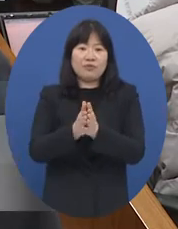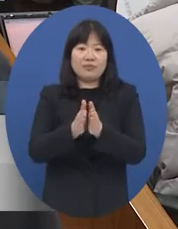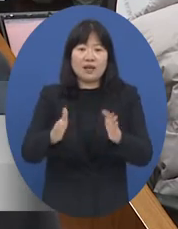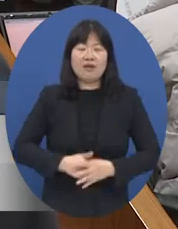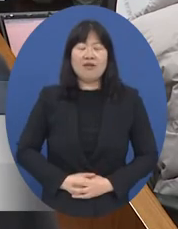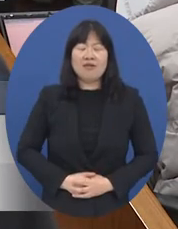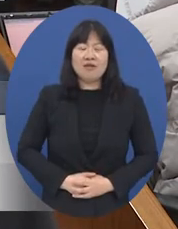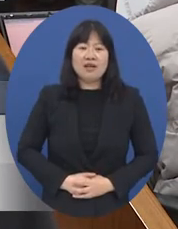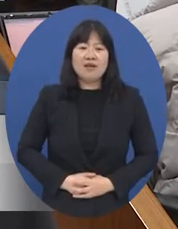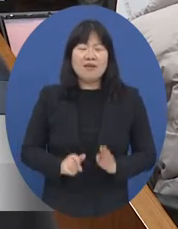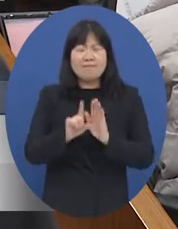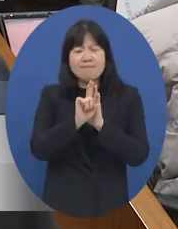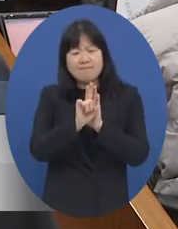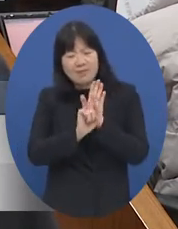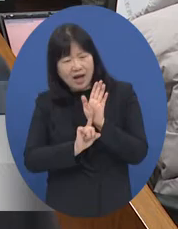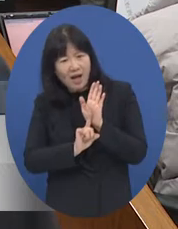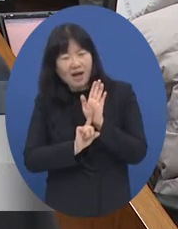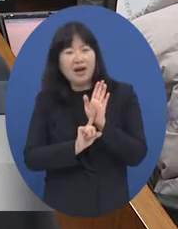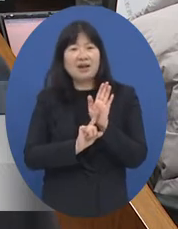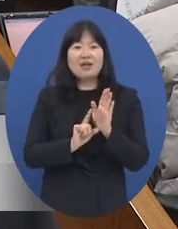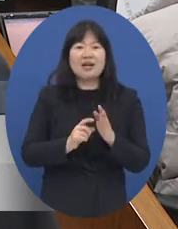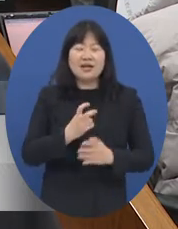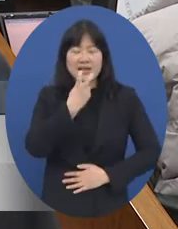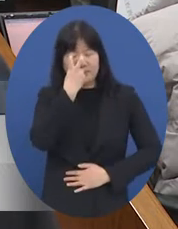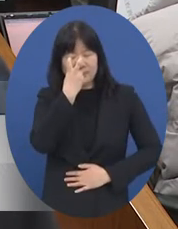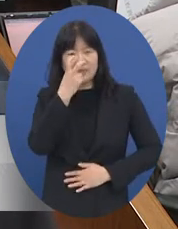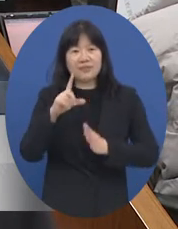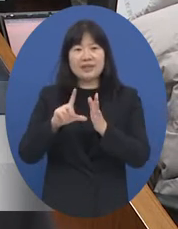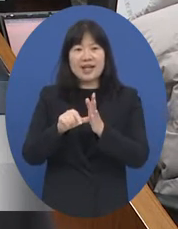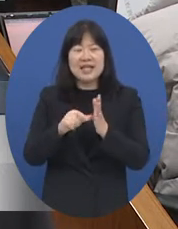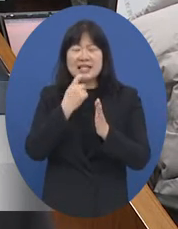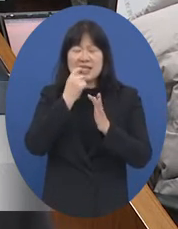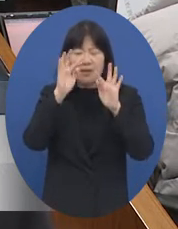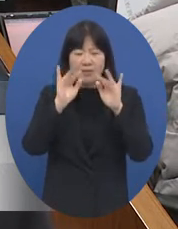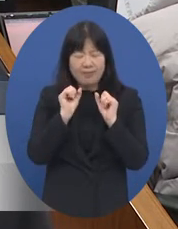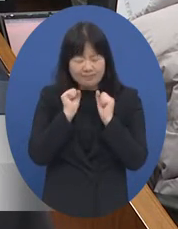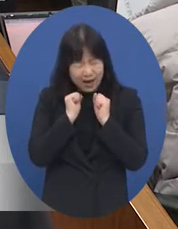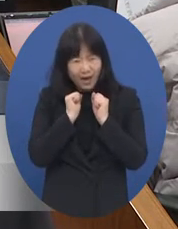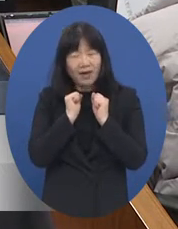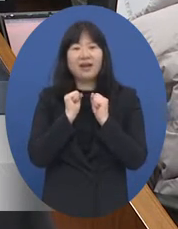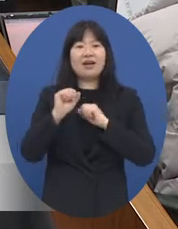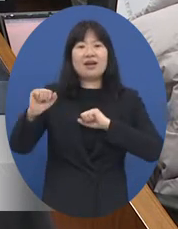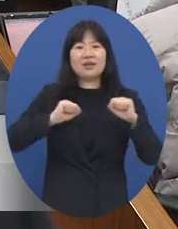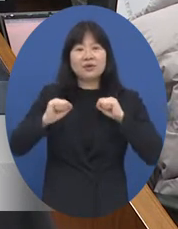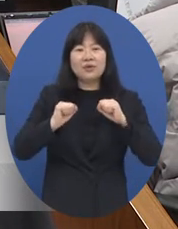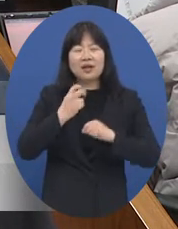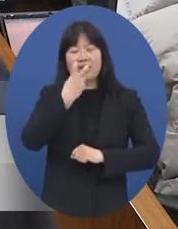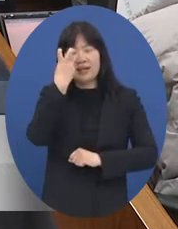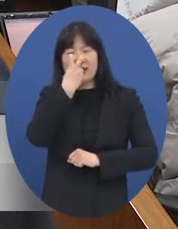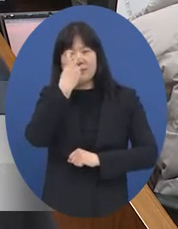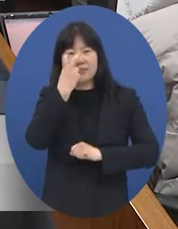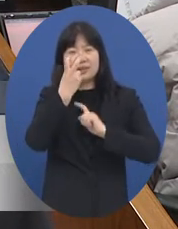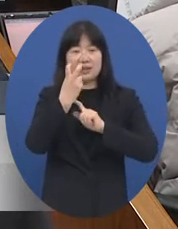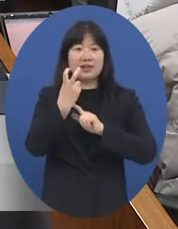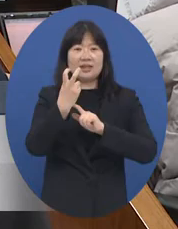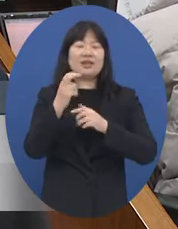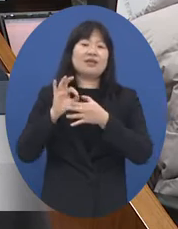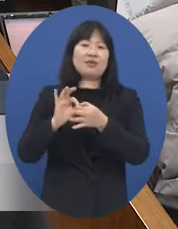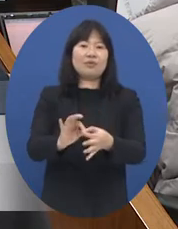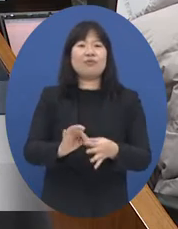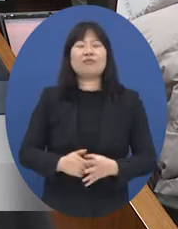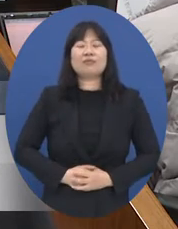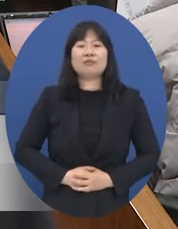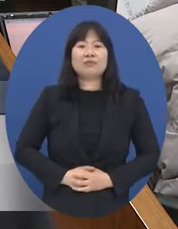뭐 발랑 적인 1 광시 단계에서는 대 살 항타 에칭 활동을 감시 체계를 유지하고